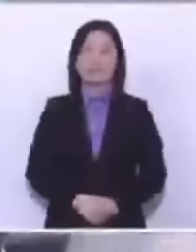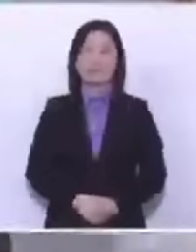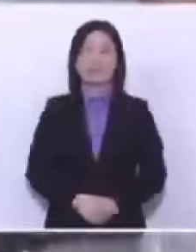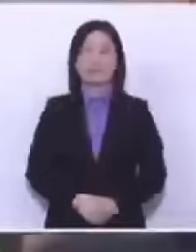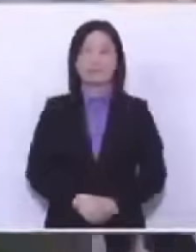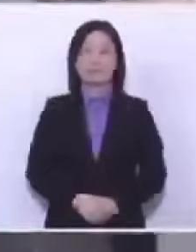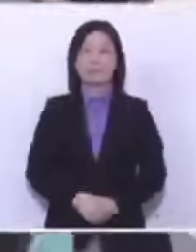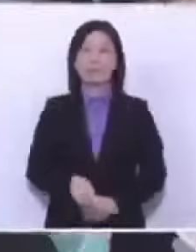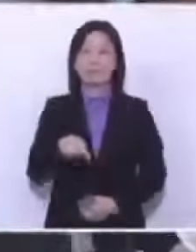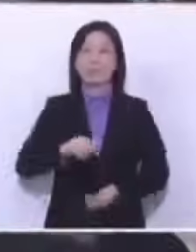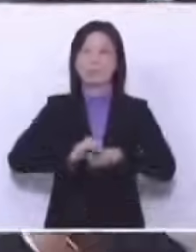这个一定要拜托大家。